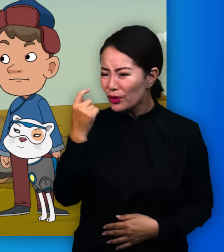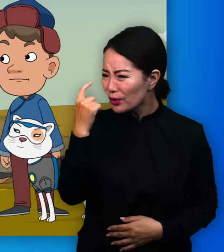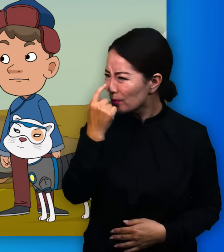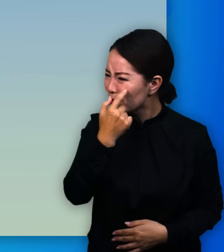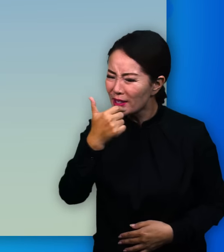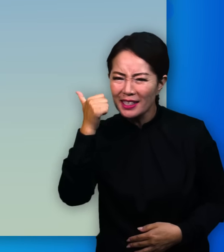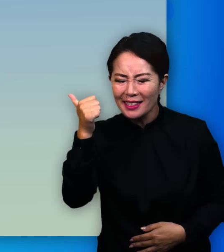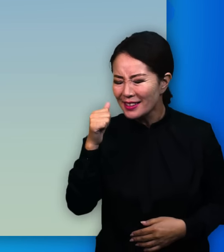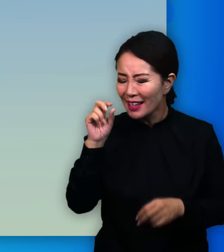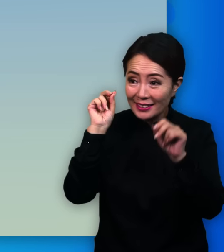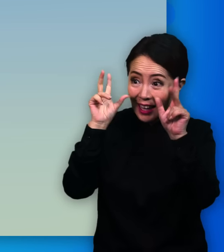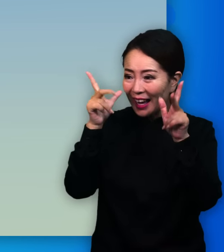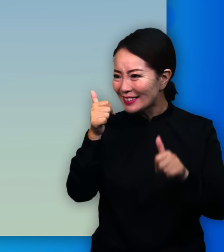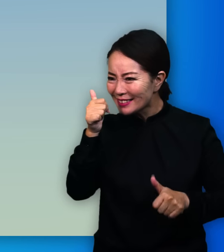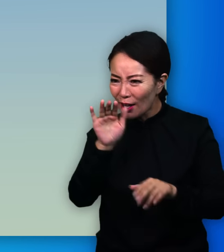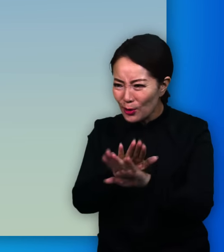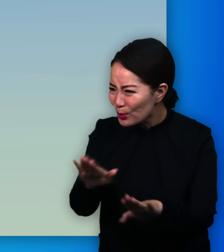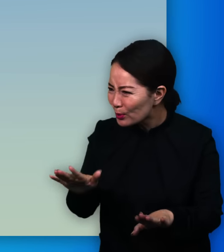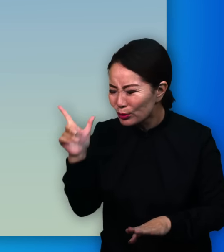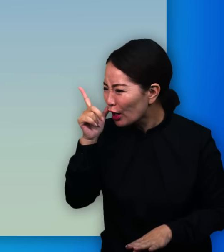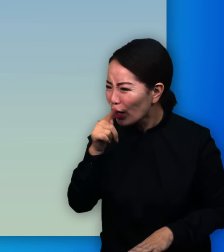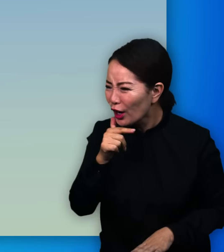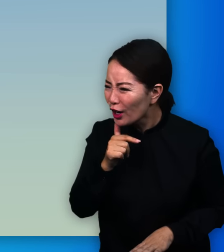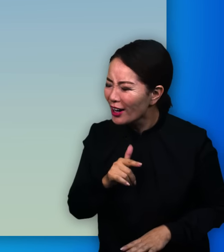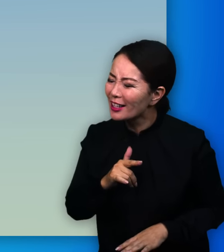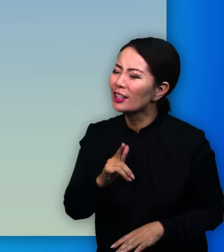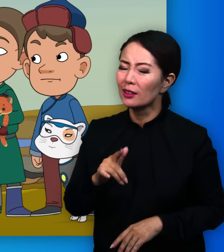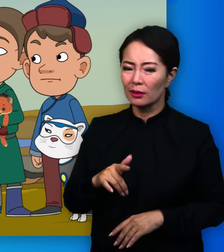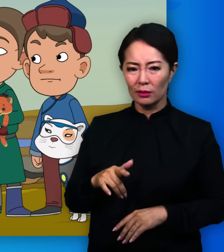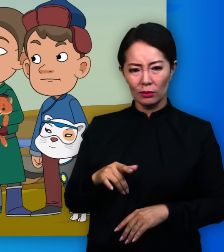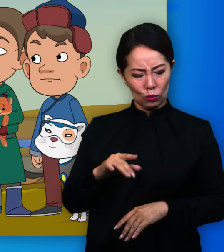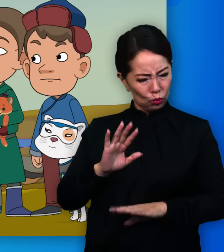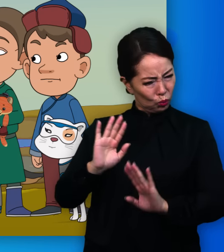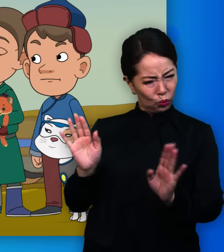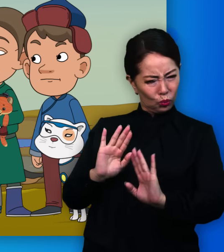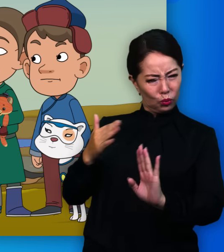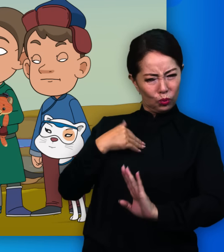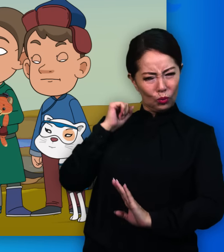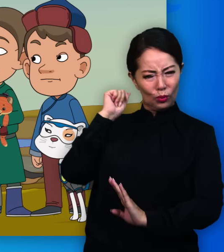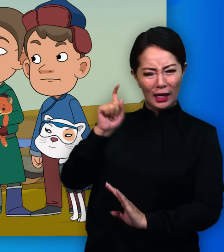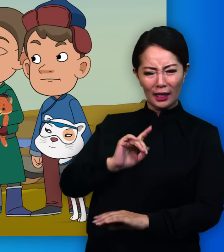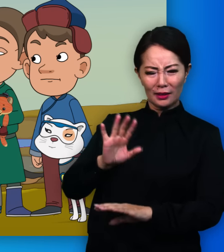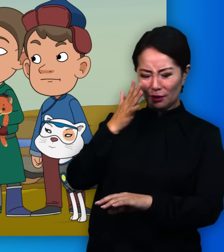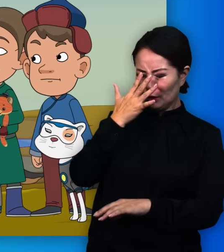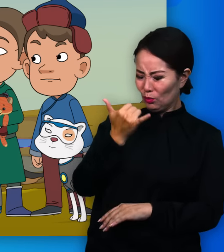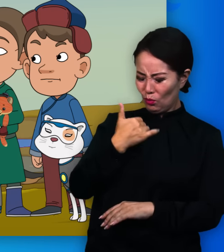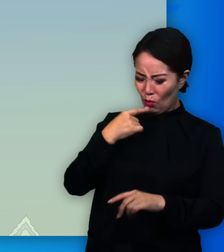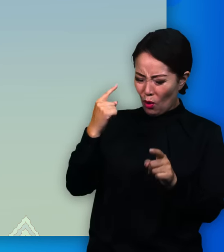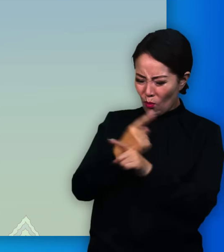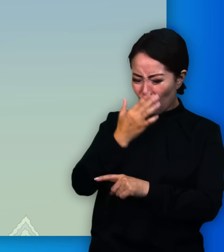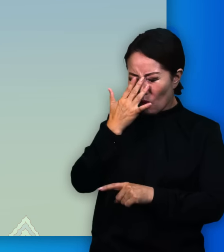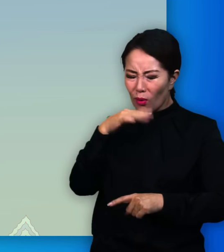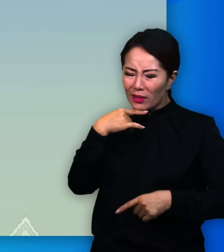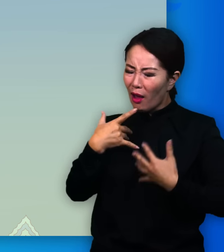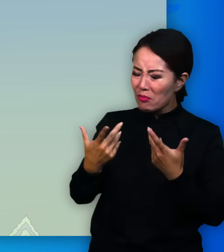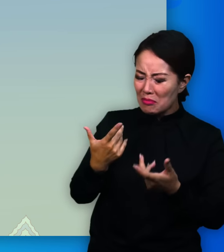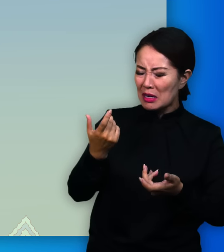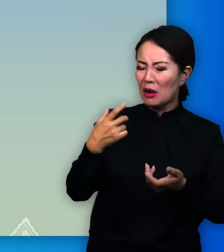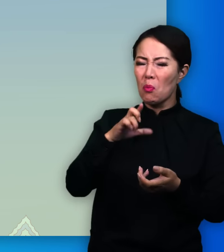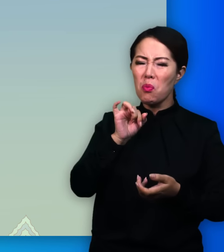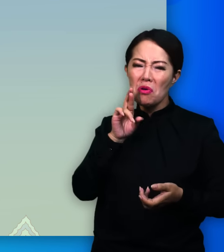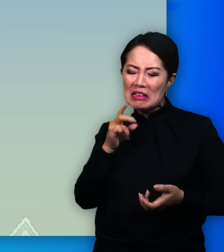Үгүй. Яас хөөрхи ярьдаг нохоо вэ? Хөөе тэр хараа яасан ч царайлгийн юу нөгөө нэг